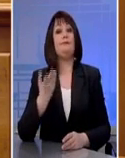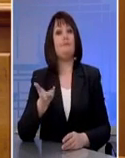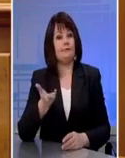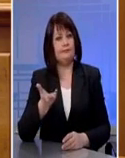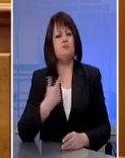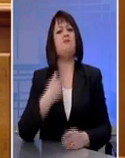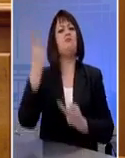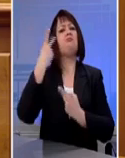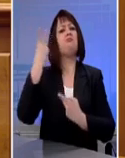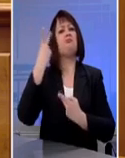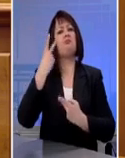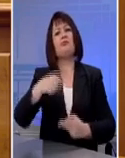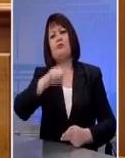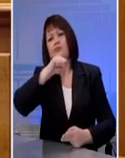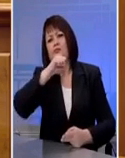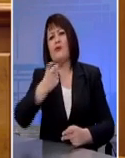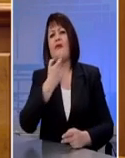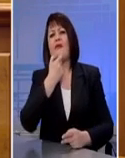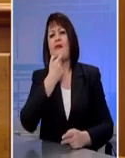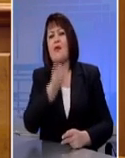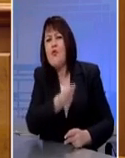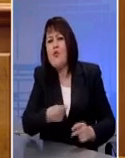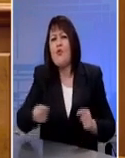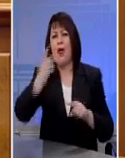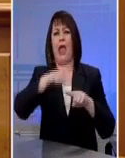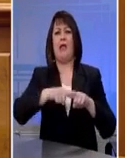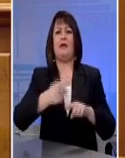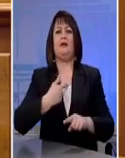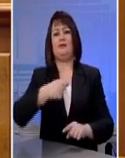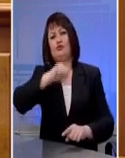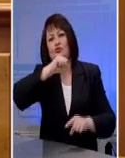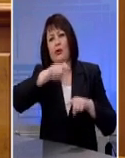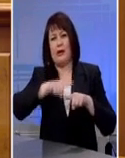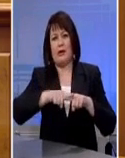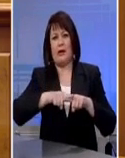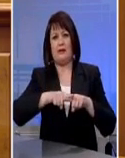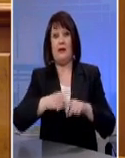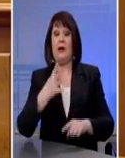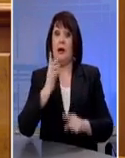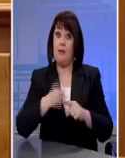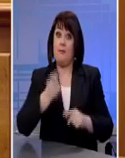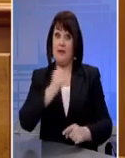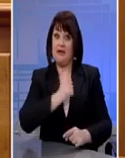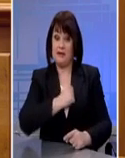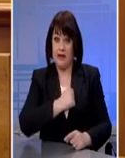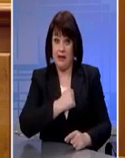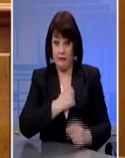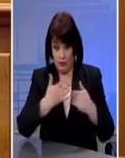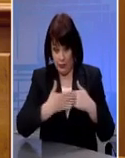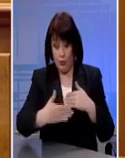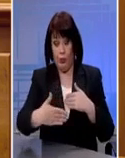ας με κατηγορούν ότι είμαι αγγλόφιλος, είμαι πιο Έλληνας από όλους. Απλώς θεωρώ ότι την περίοδο